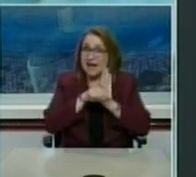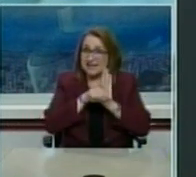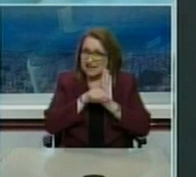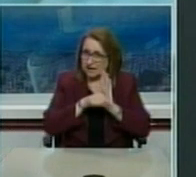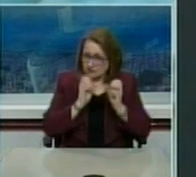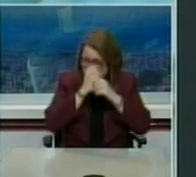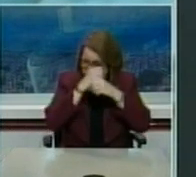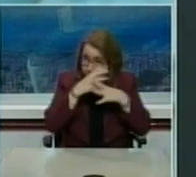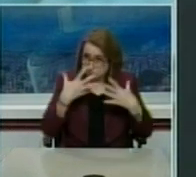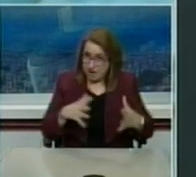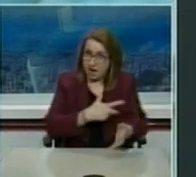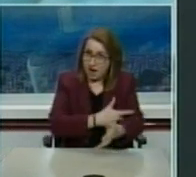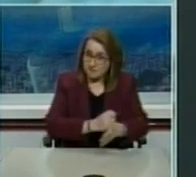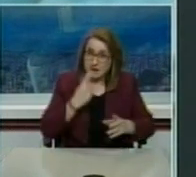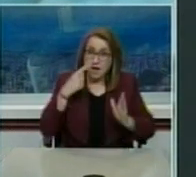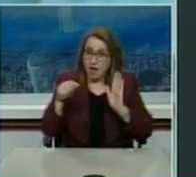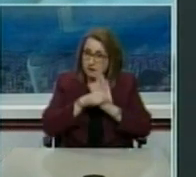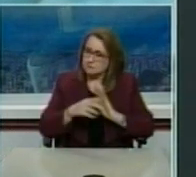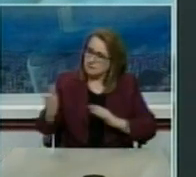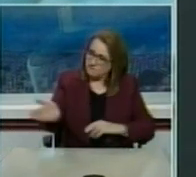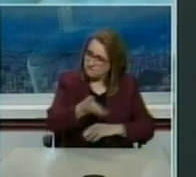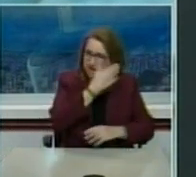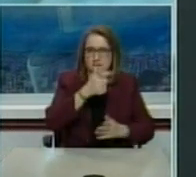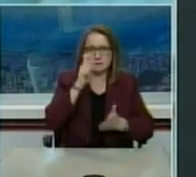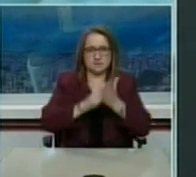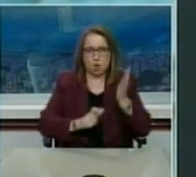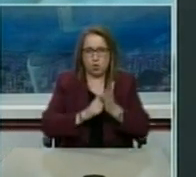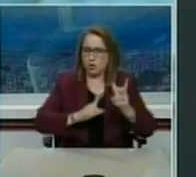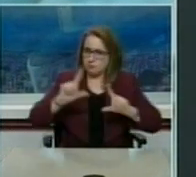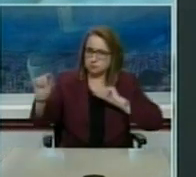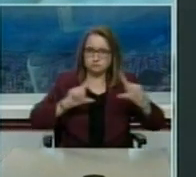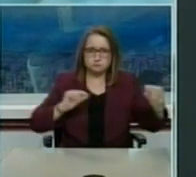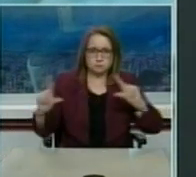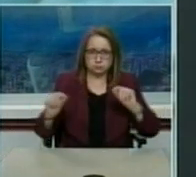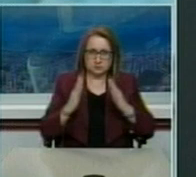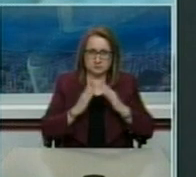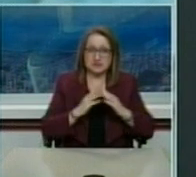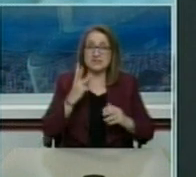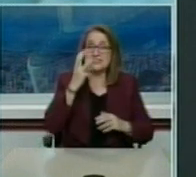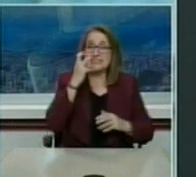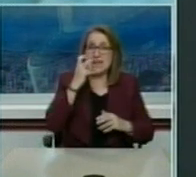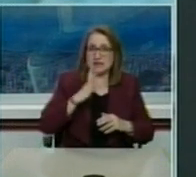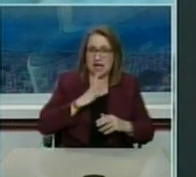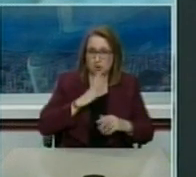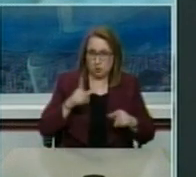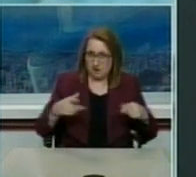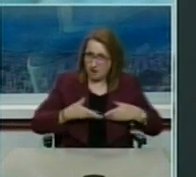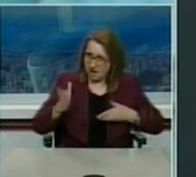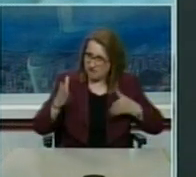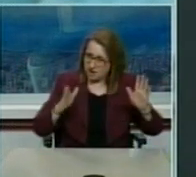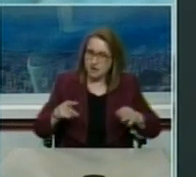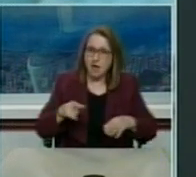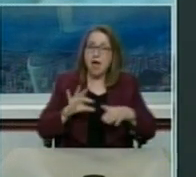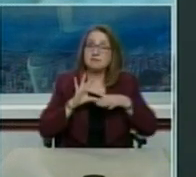ΕΟΔΗ ότι μπορούσαν να αποχωρήσουν από το ξενοδοχείο και χθες το βράδυ αποχώρησαν ήδη 30 άτομα, συνοδευόμενα